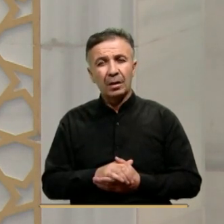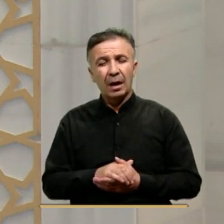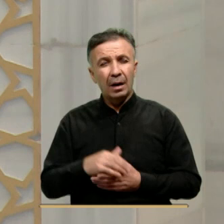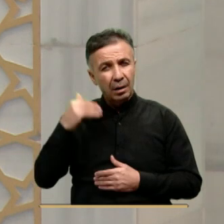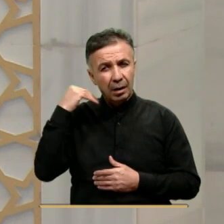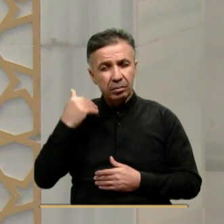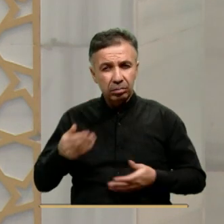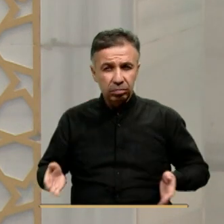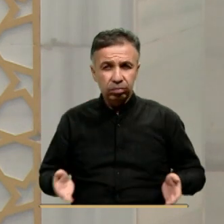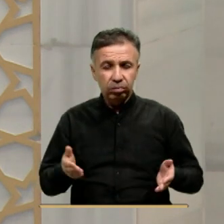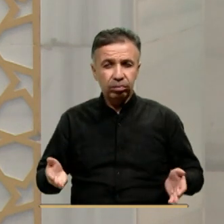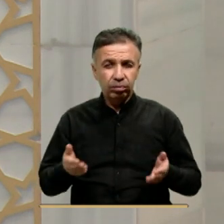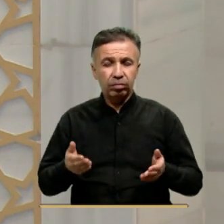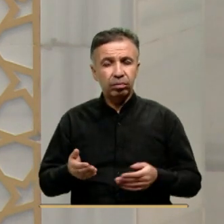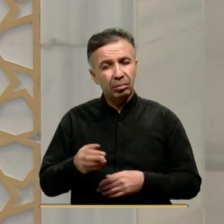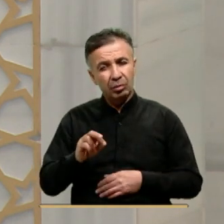çoban